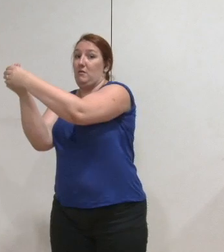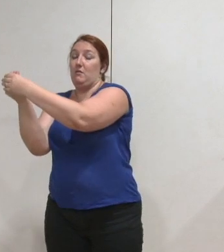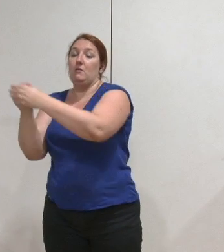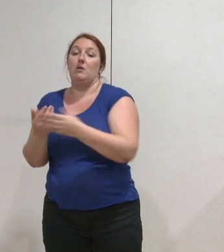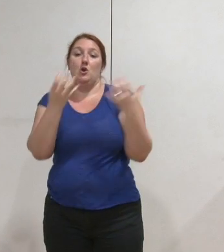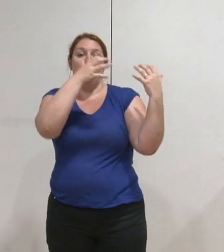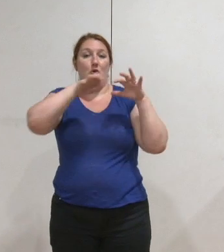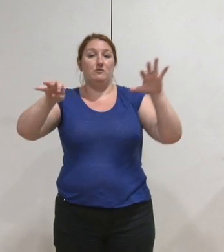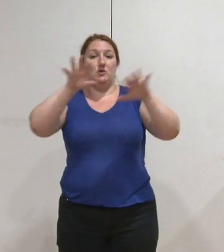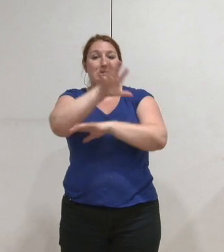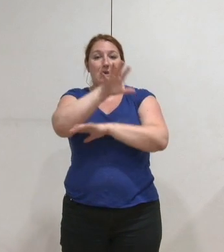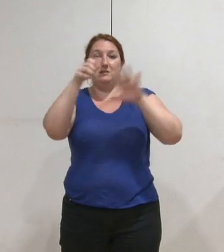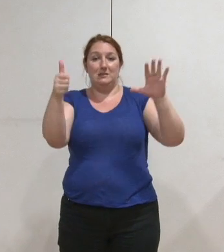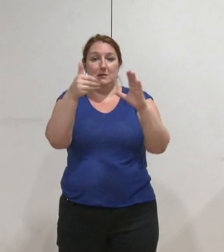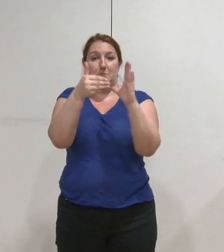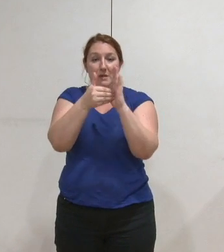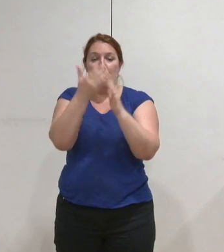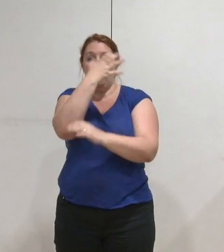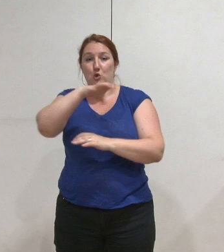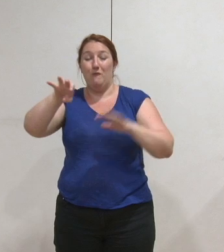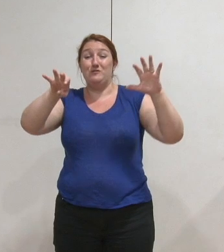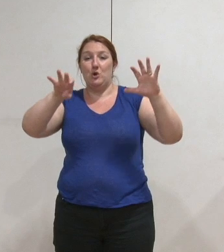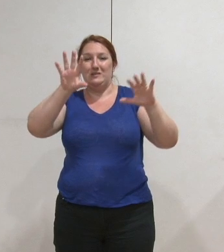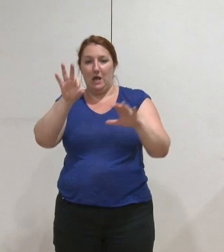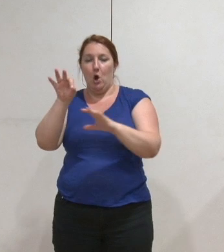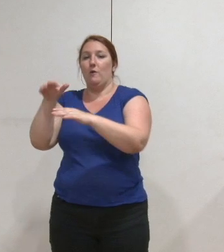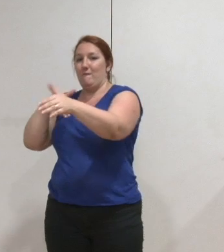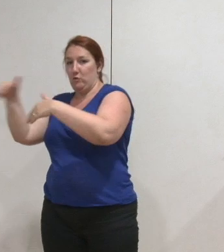956950 € en fonctionnement et